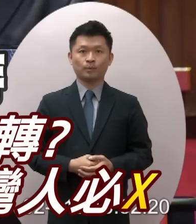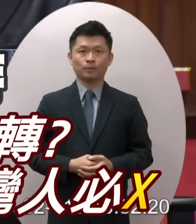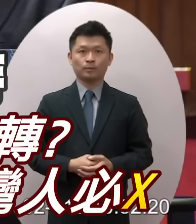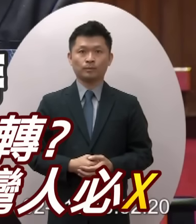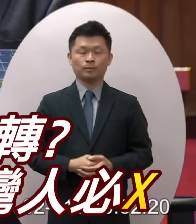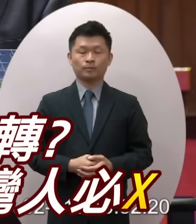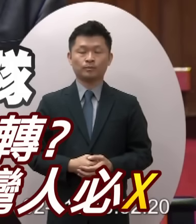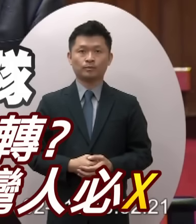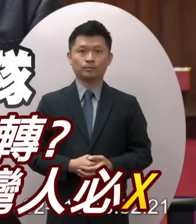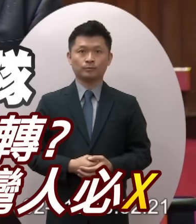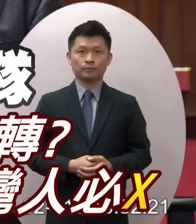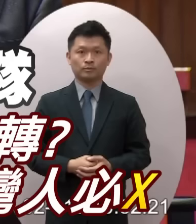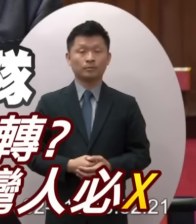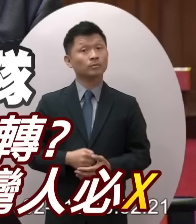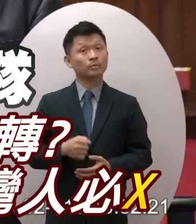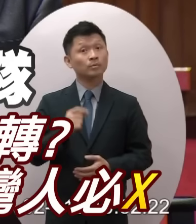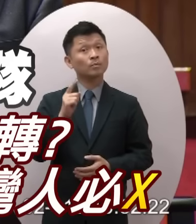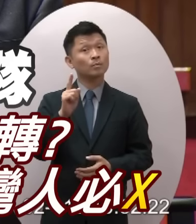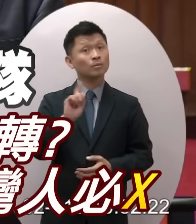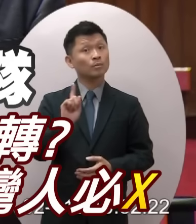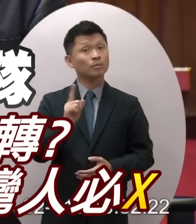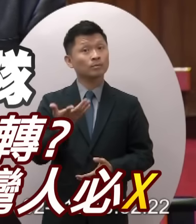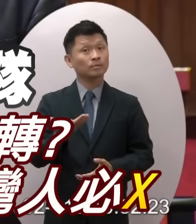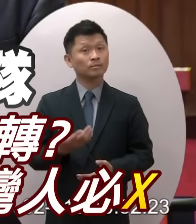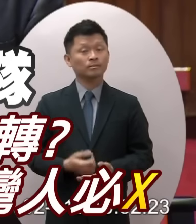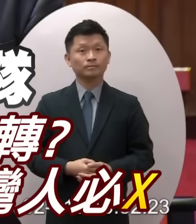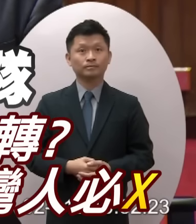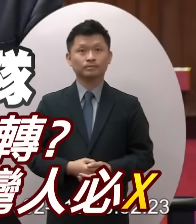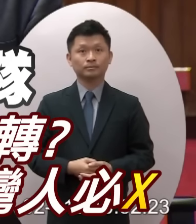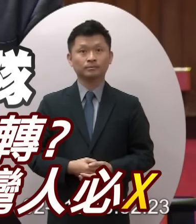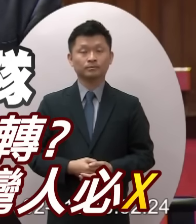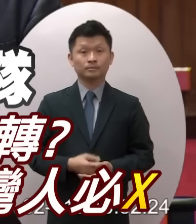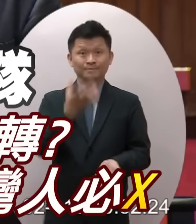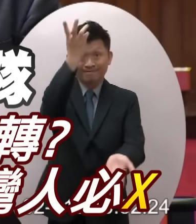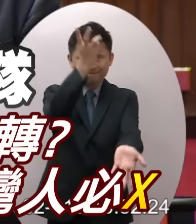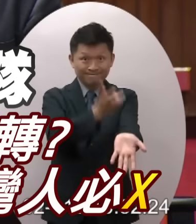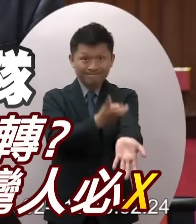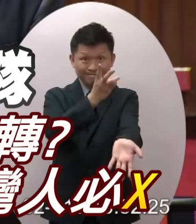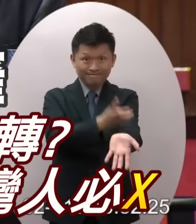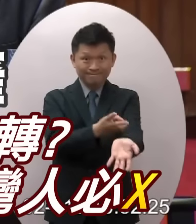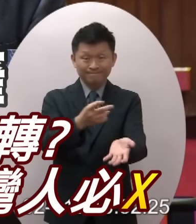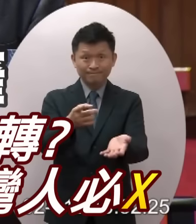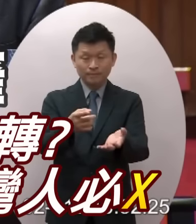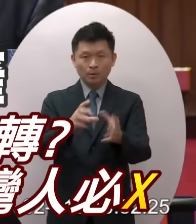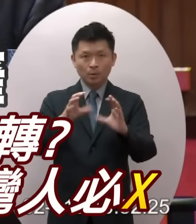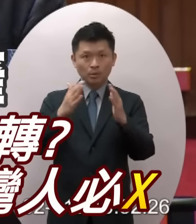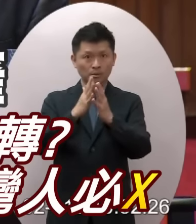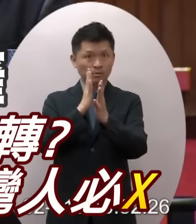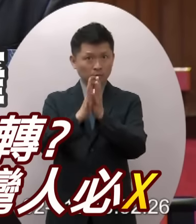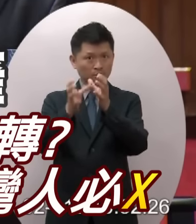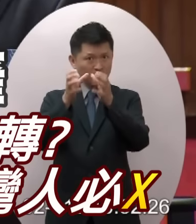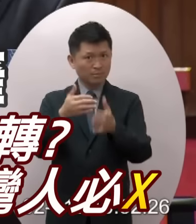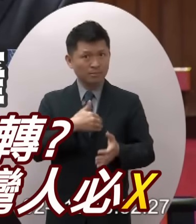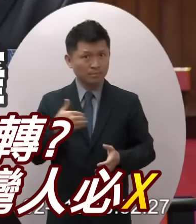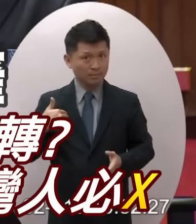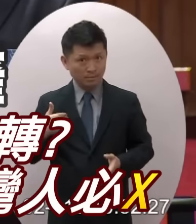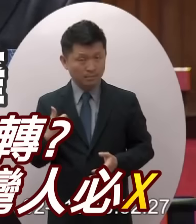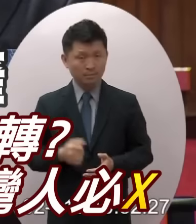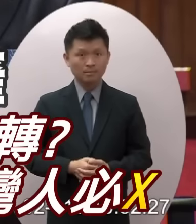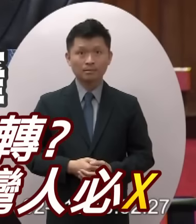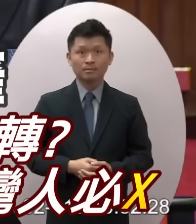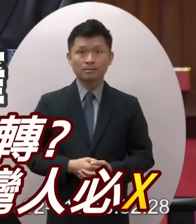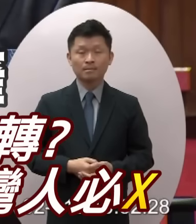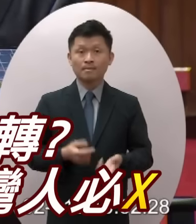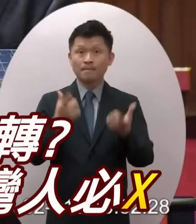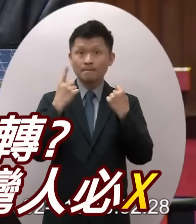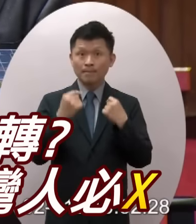吼，我支持。 因为安那，这苏毅会当成立国家队未？你甲一间迄个人